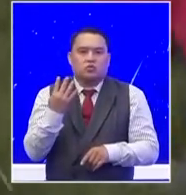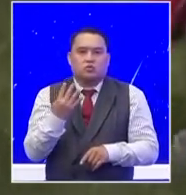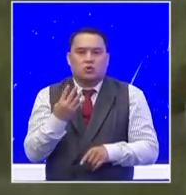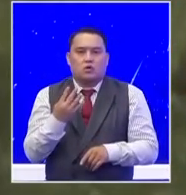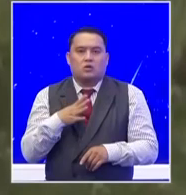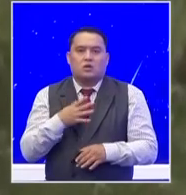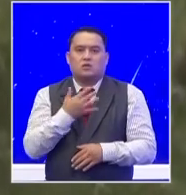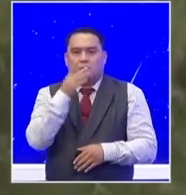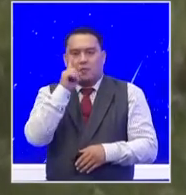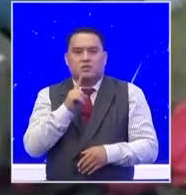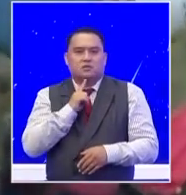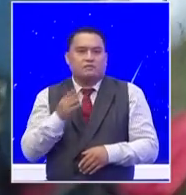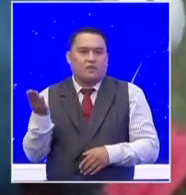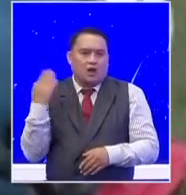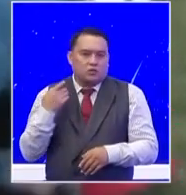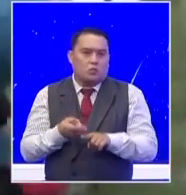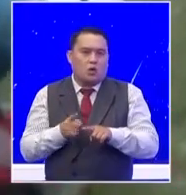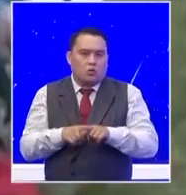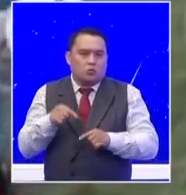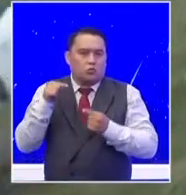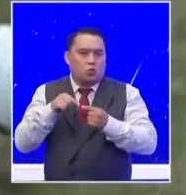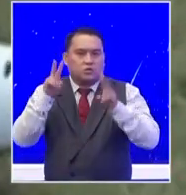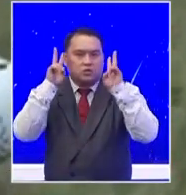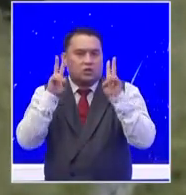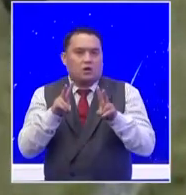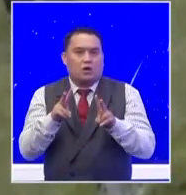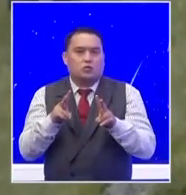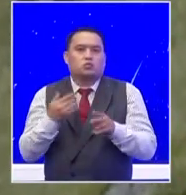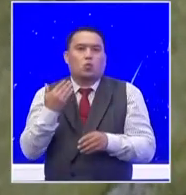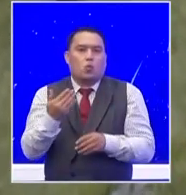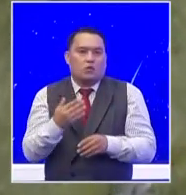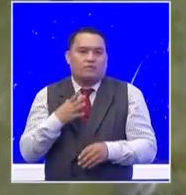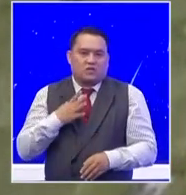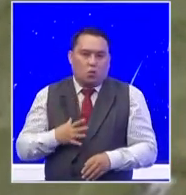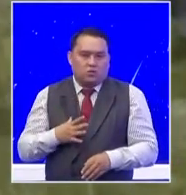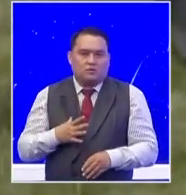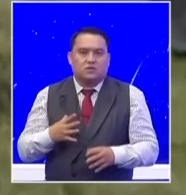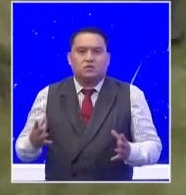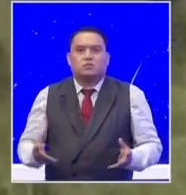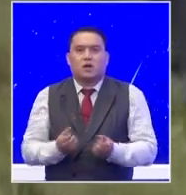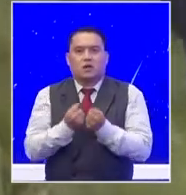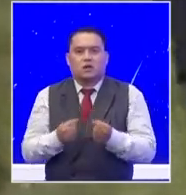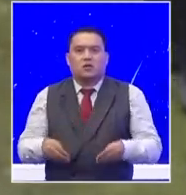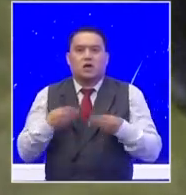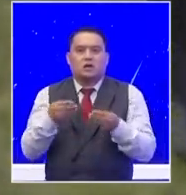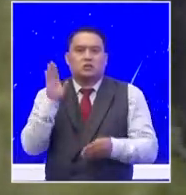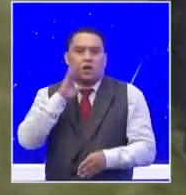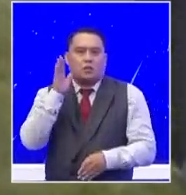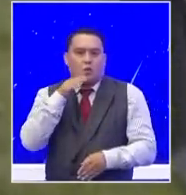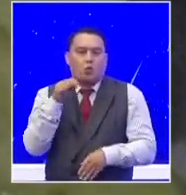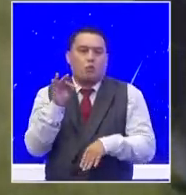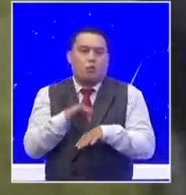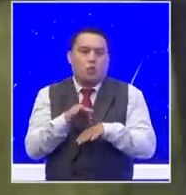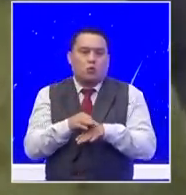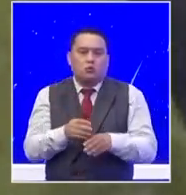Дейзи несколько месяцев назад, и поэтому точно не знали, насколько она вынослива. Спасатели дали собаке болеутоляющее